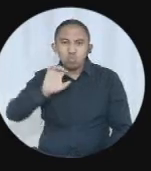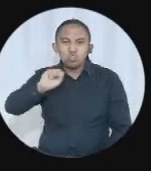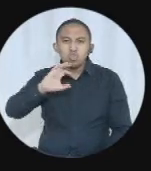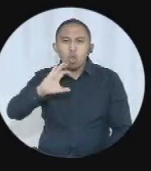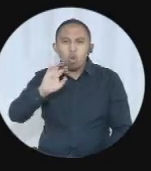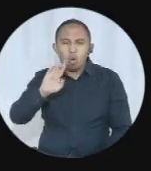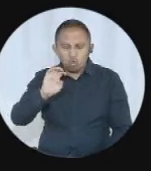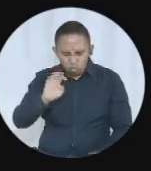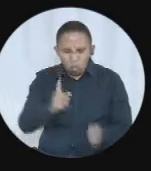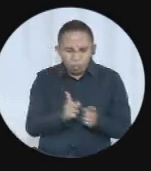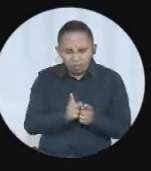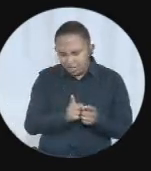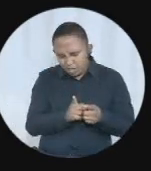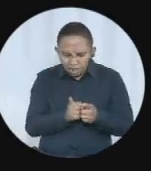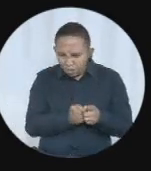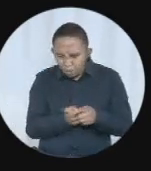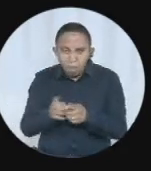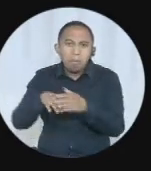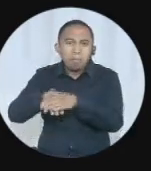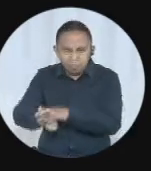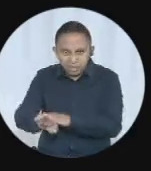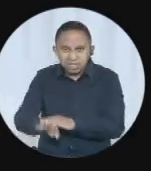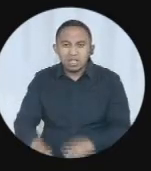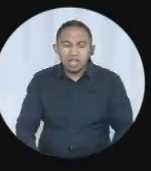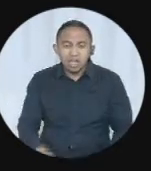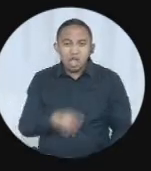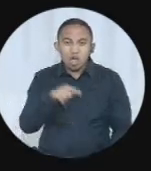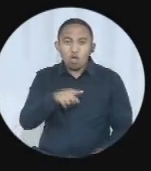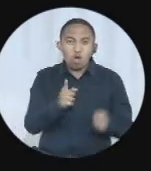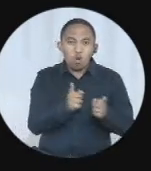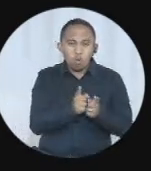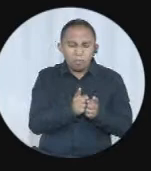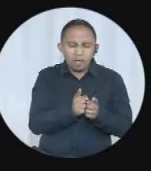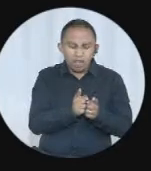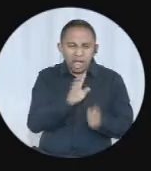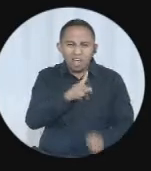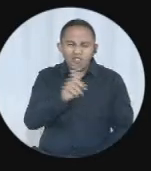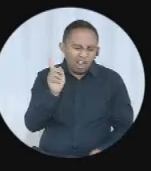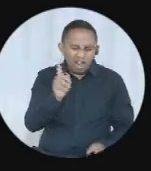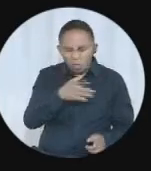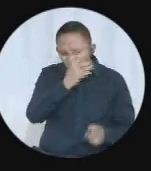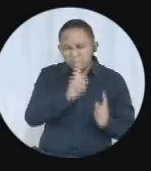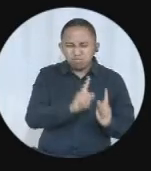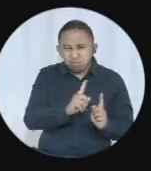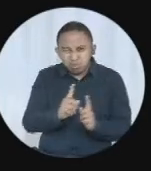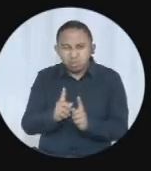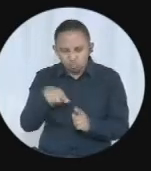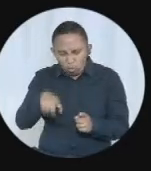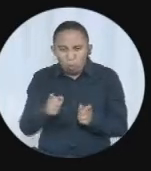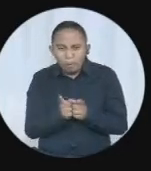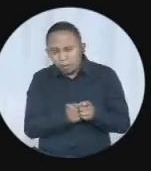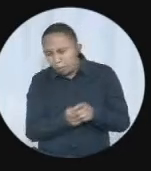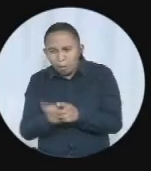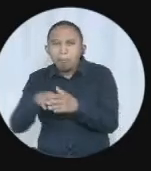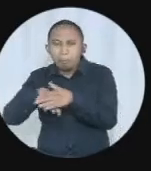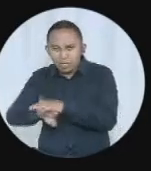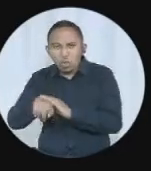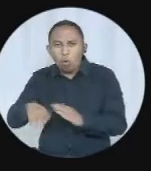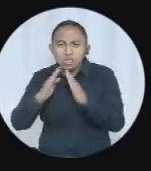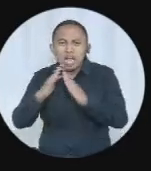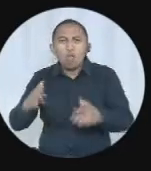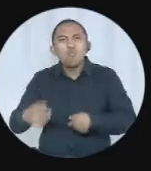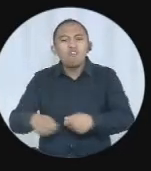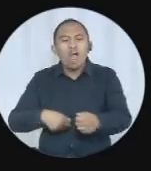faran'ny herinandro teo raha ny fantatra dia efa hatreny amin'ny bypass ity omby ity noho ny fanenjehanaka dia izao nihitra tamin'ity toeram-piantsenana ity